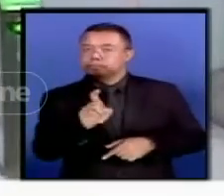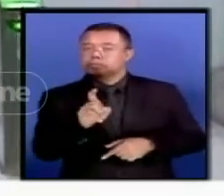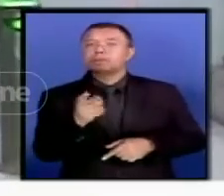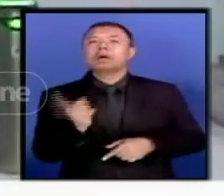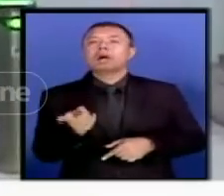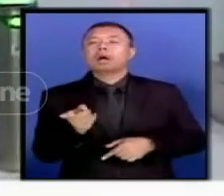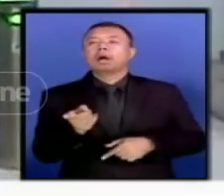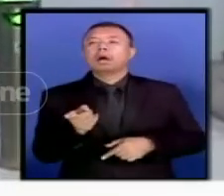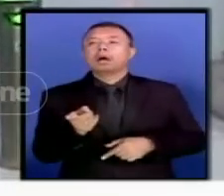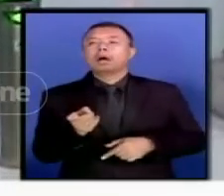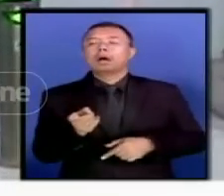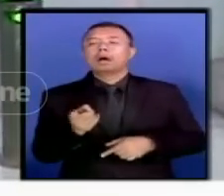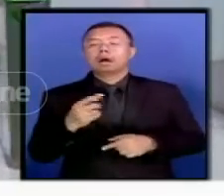karena